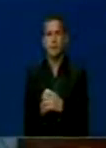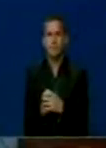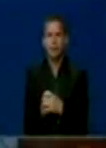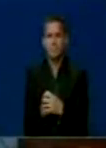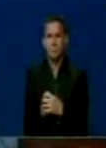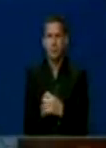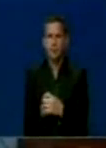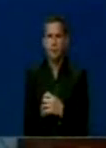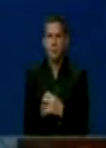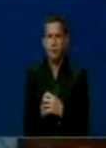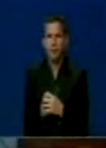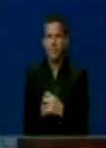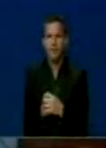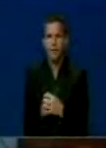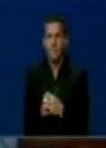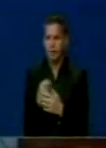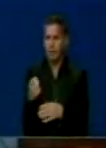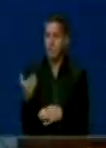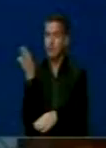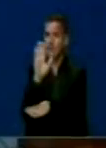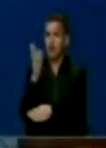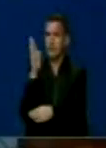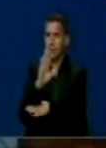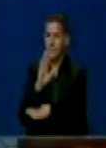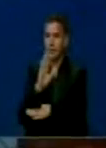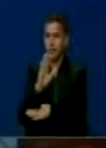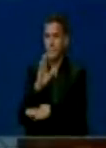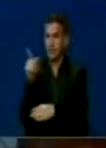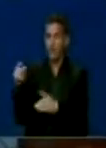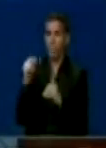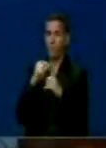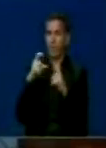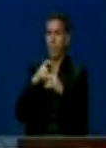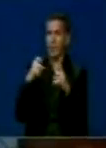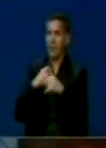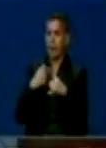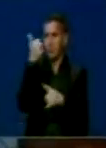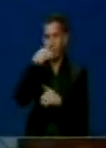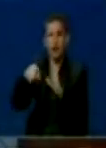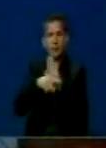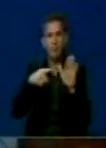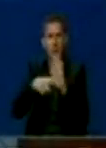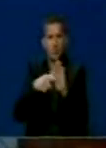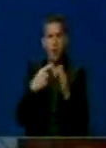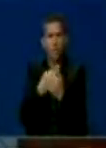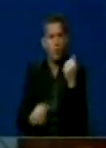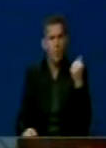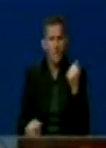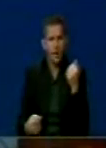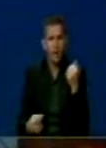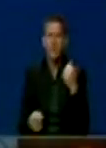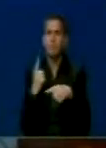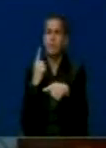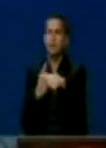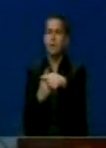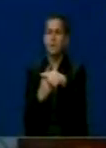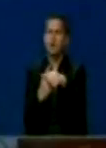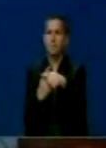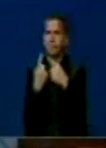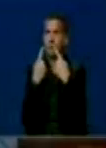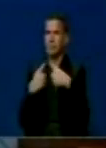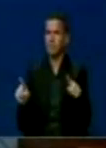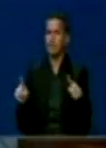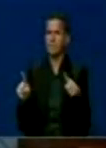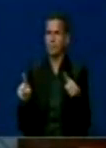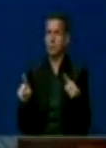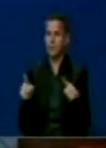Të përmendet veçanërisht nga përfaqësuesit e partisë në pushtet, dëmi që po i shkaktohet PTK-s, edhe të veçohet ky dëm